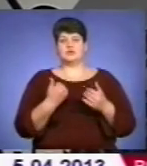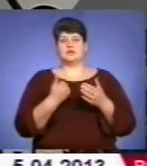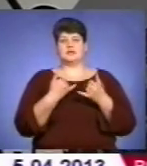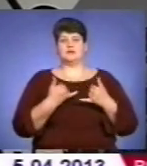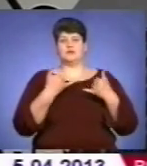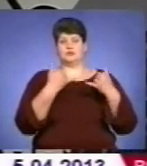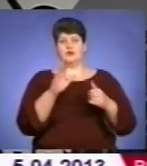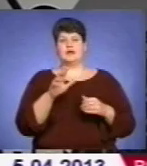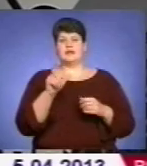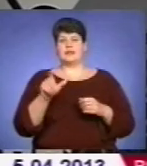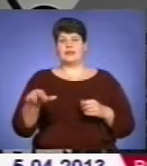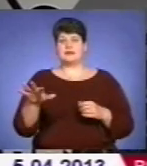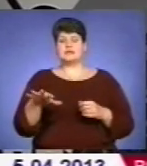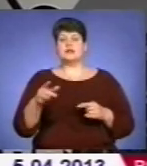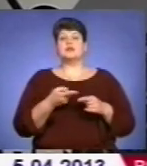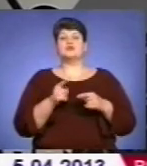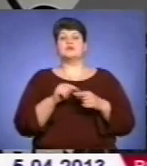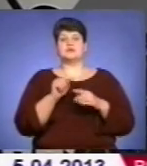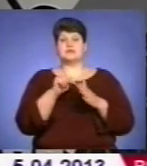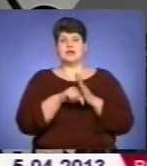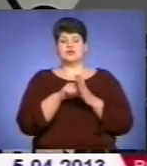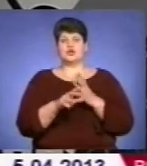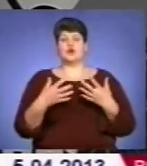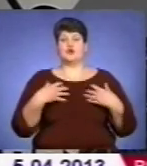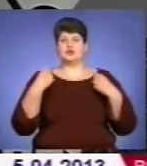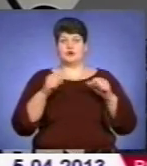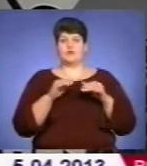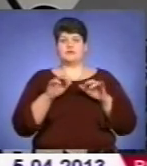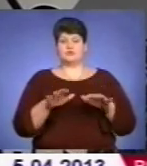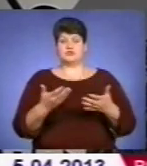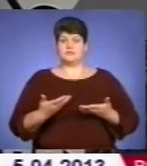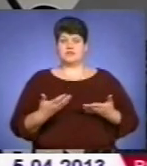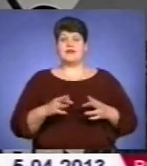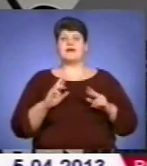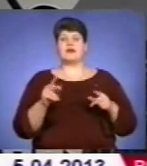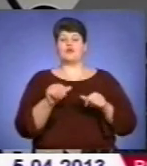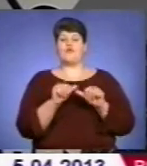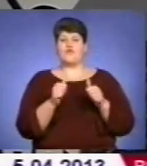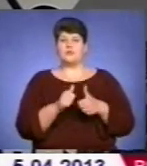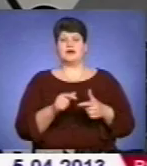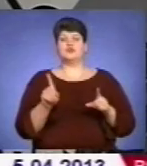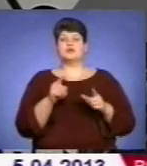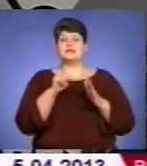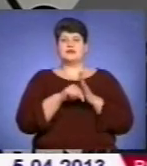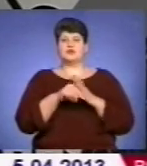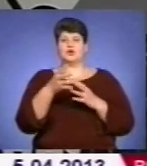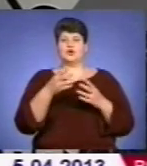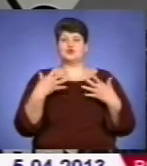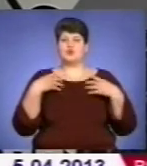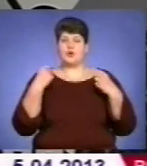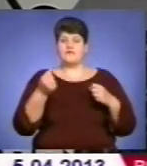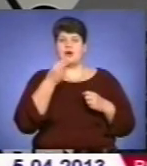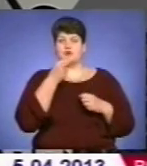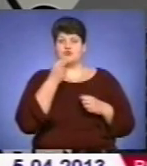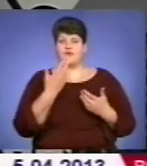населення, що таке здоровий спосіб життя, як його формувати, що таке здорове харчування,